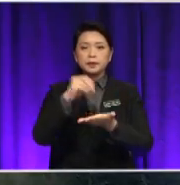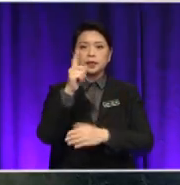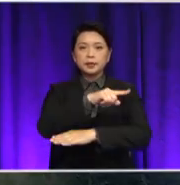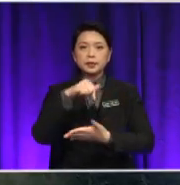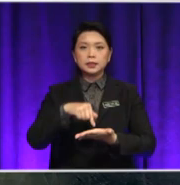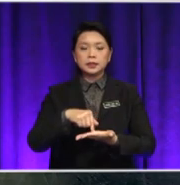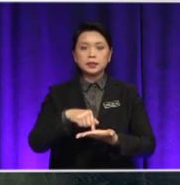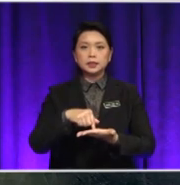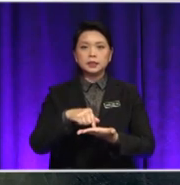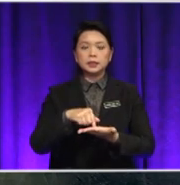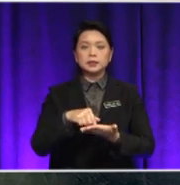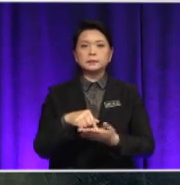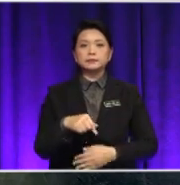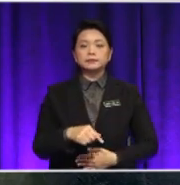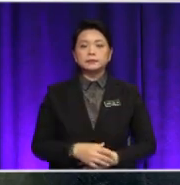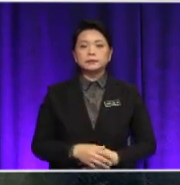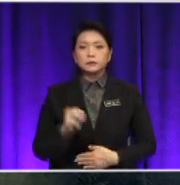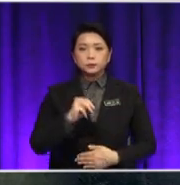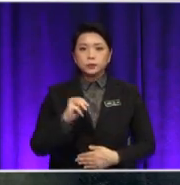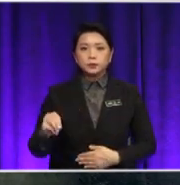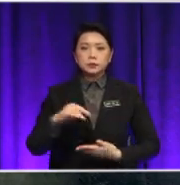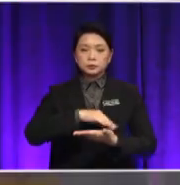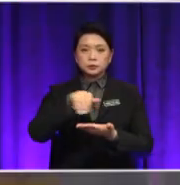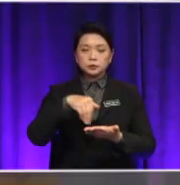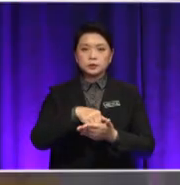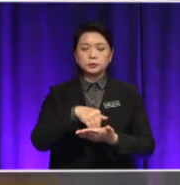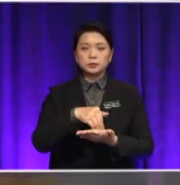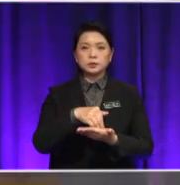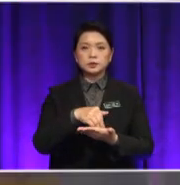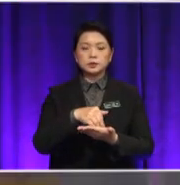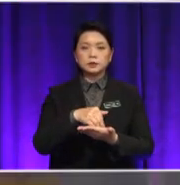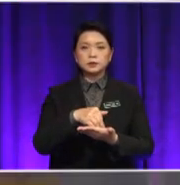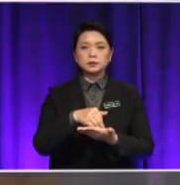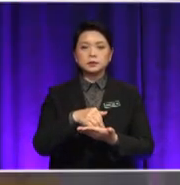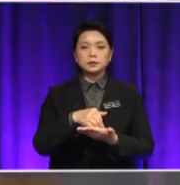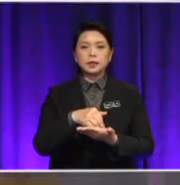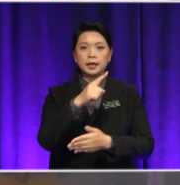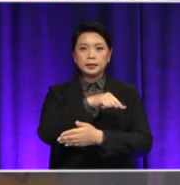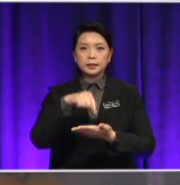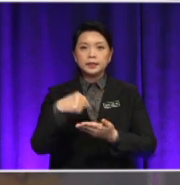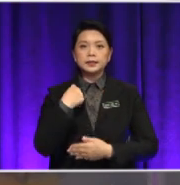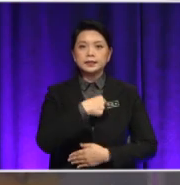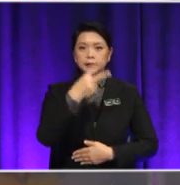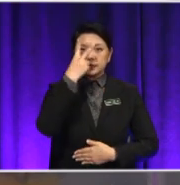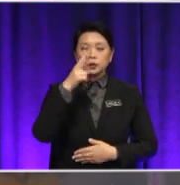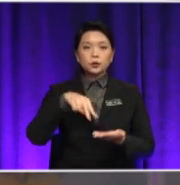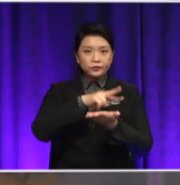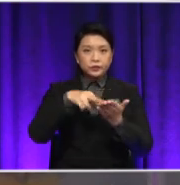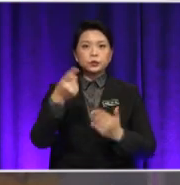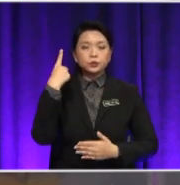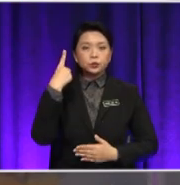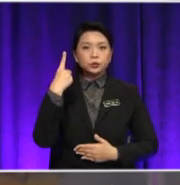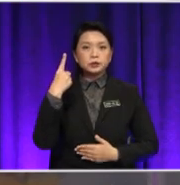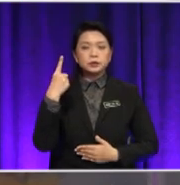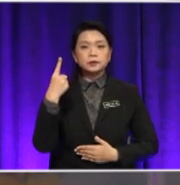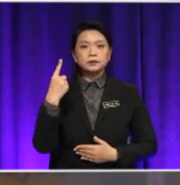sangat menarik. Anda menarik semua. Sebelum saya bagi tahu tajuk apa, mari kita tonton video ini. Dia akan menggambarkan apa tajuk kita hari